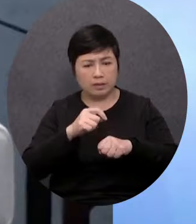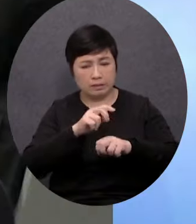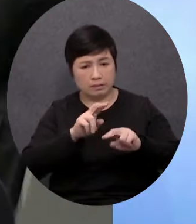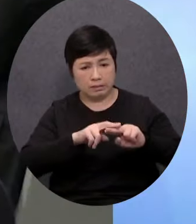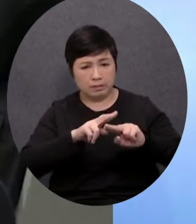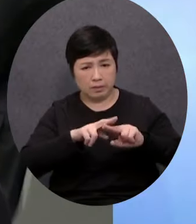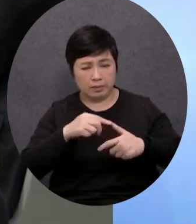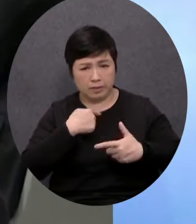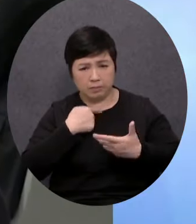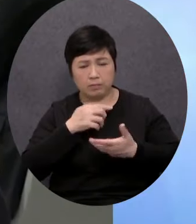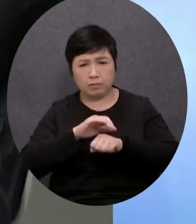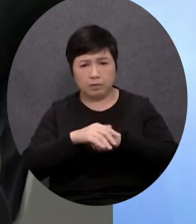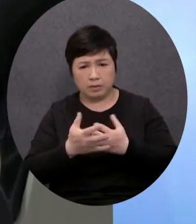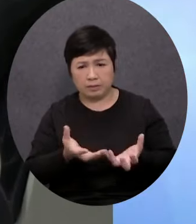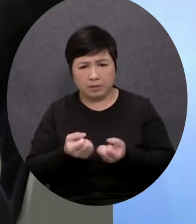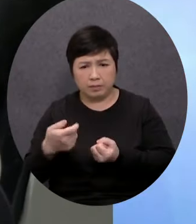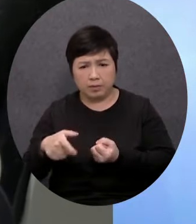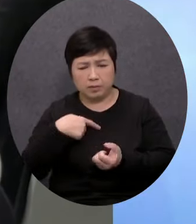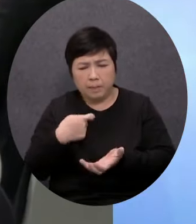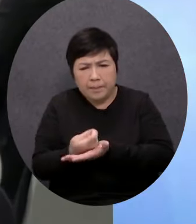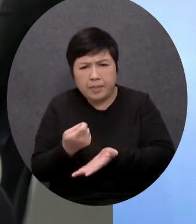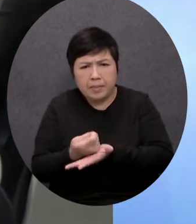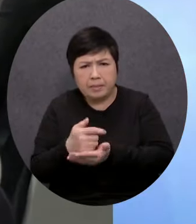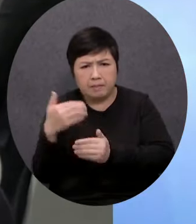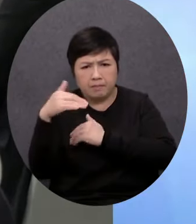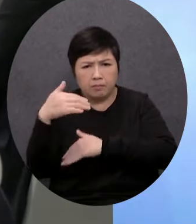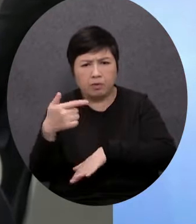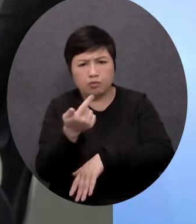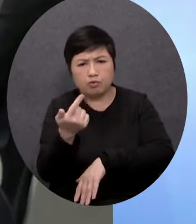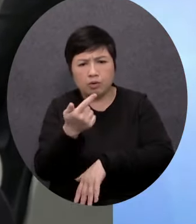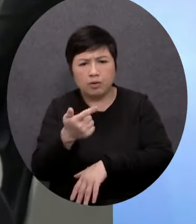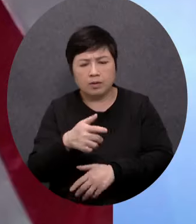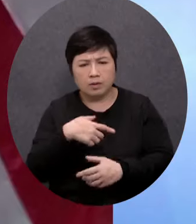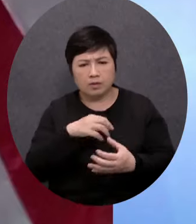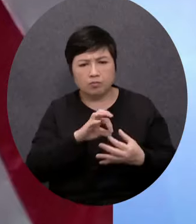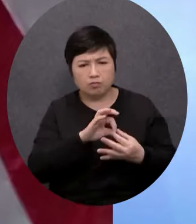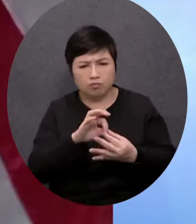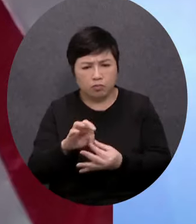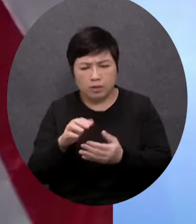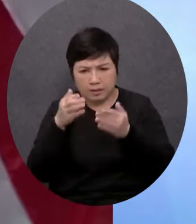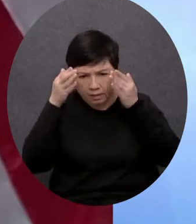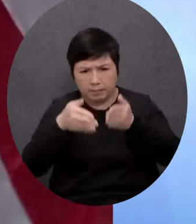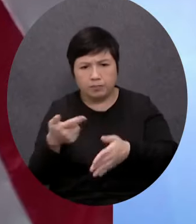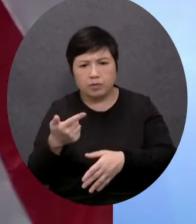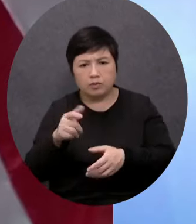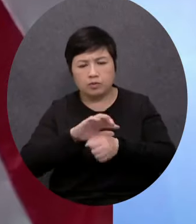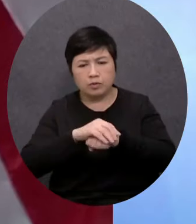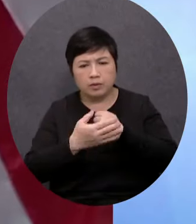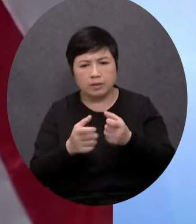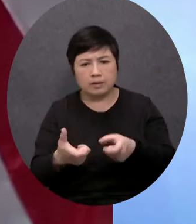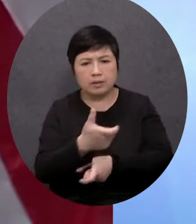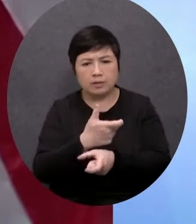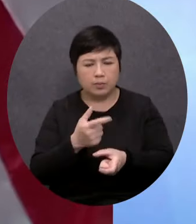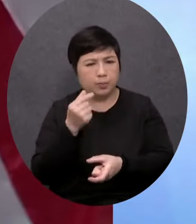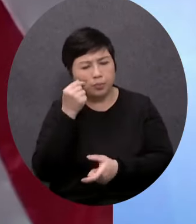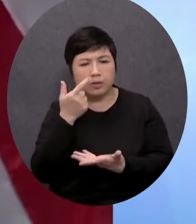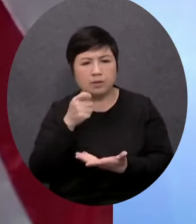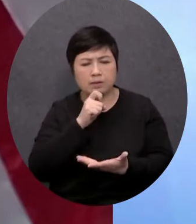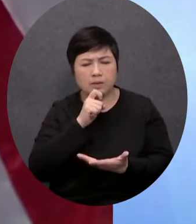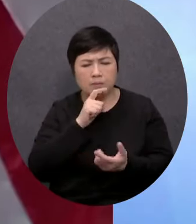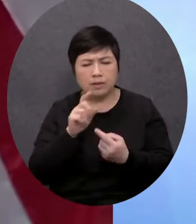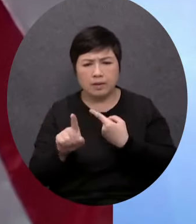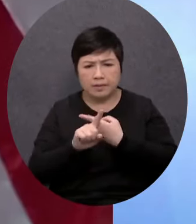能力，可能導致大量低價產品出口，令供應鏈過度集中，對全球經濟彈性構成風